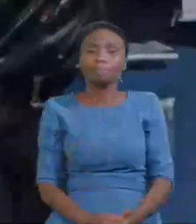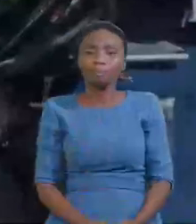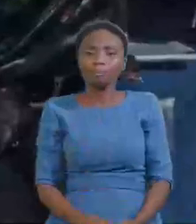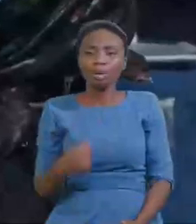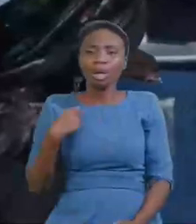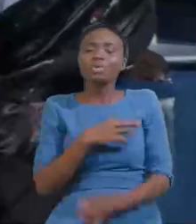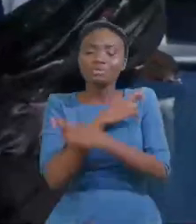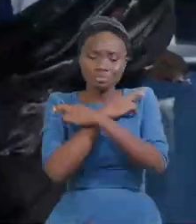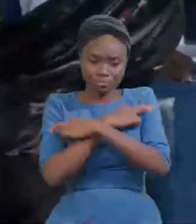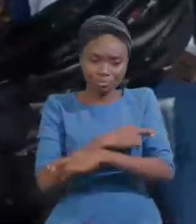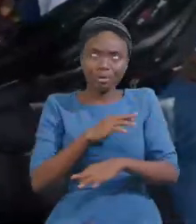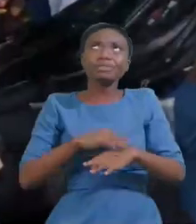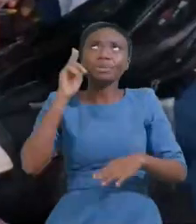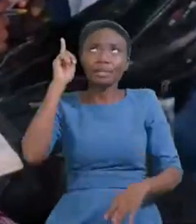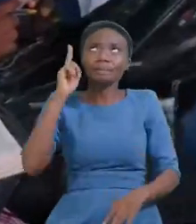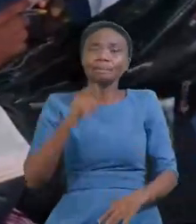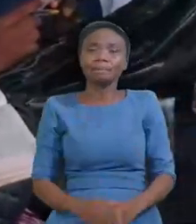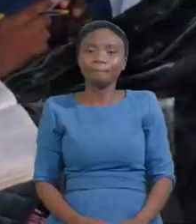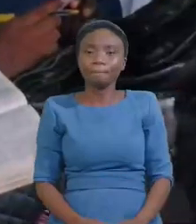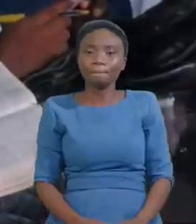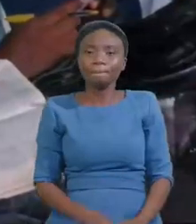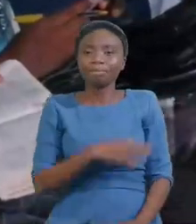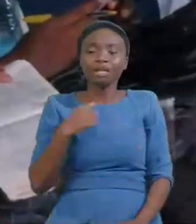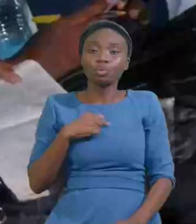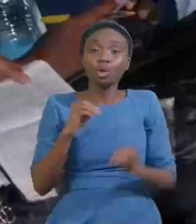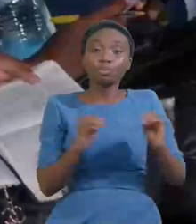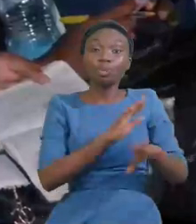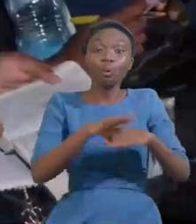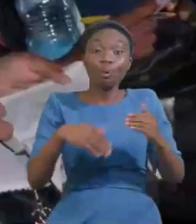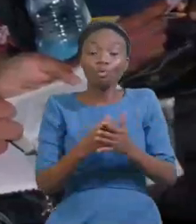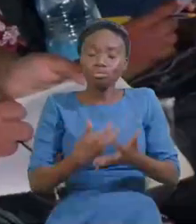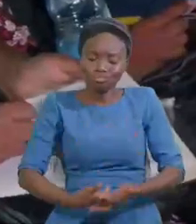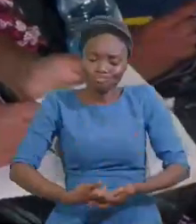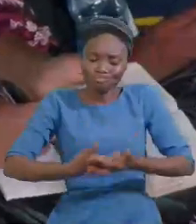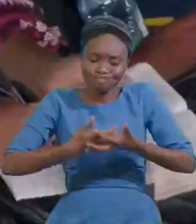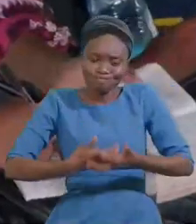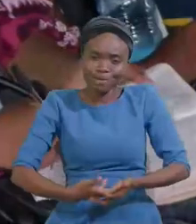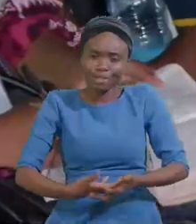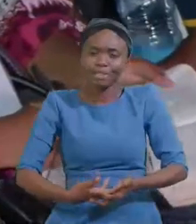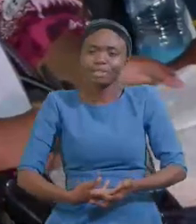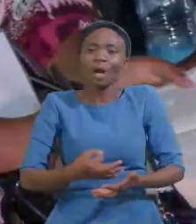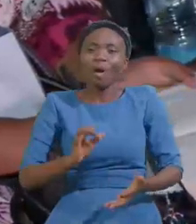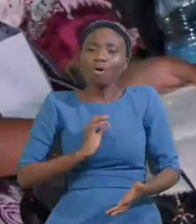Et maintenant, étant justifié par la foi, nous nous appuyons sur lui. Nous reposons sur lui.